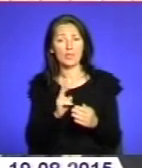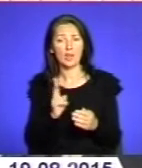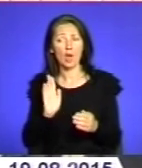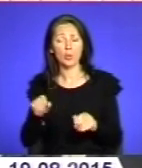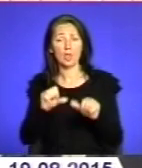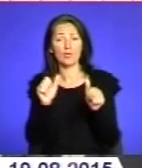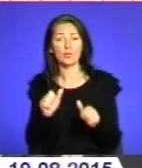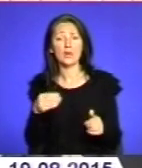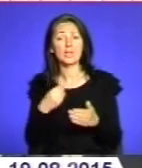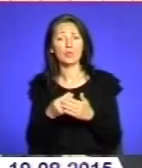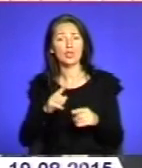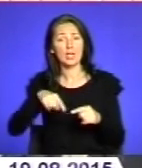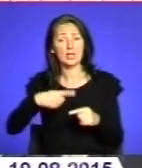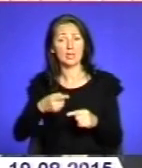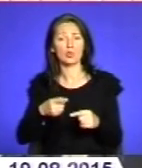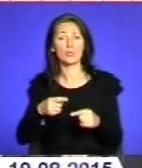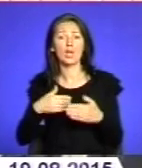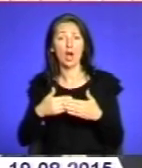бюджет наступних громад.